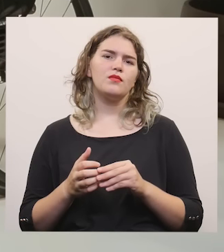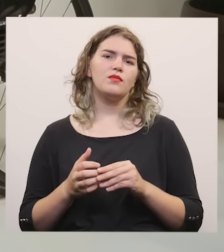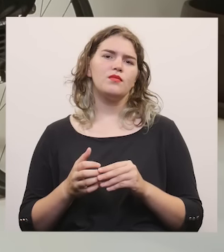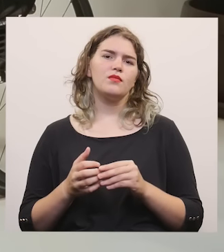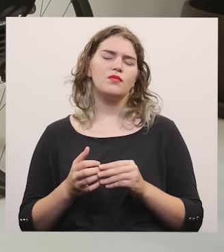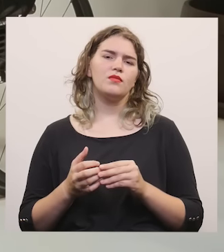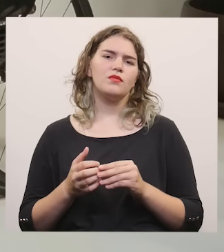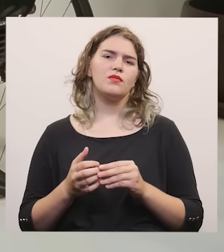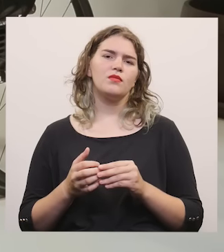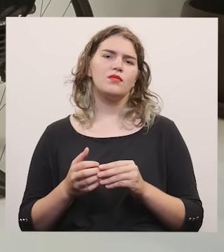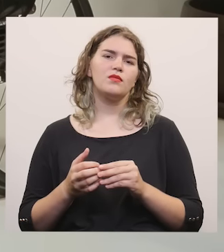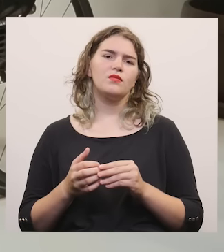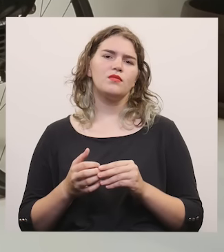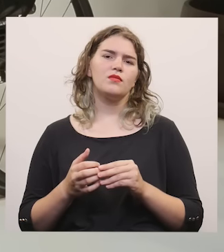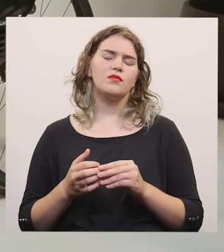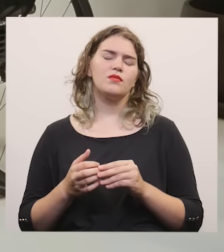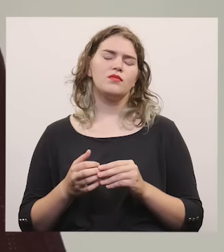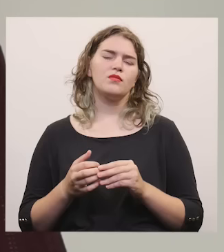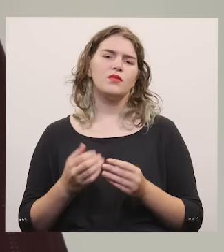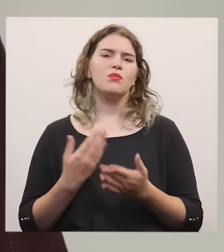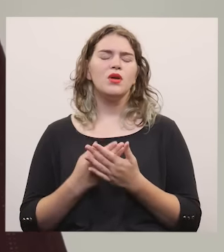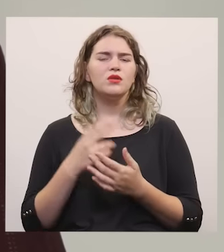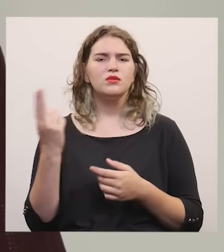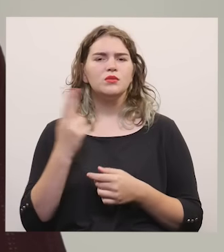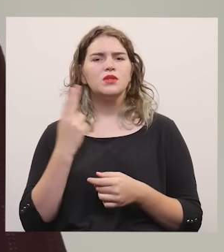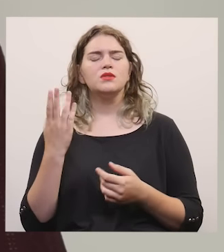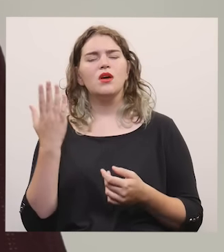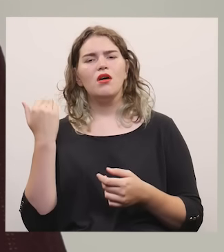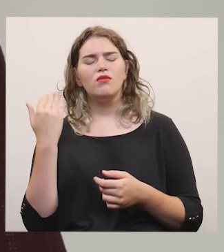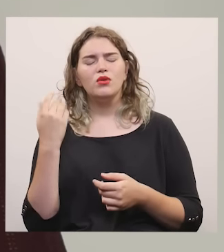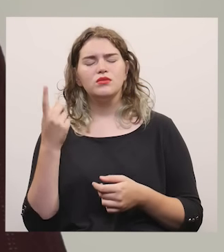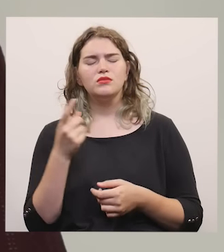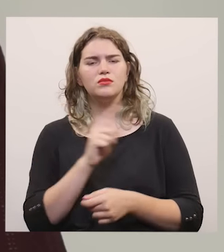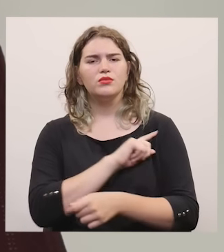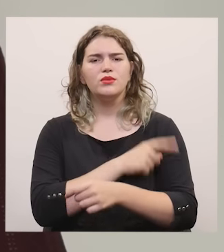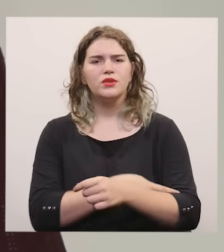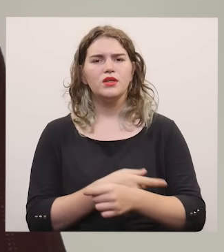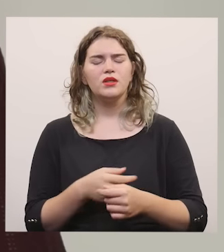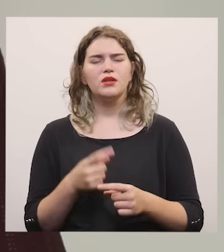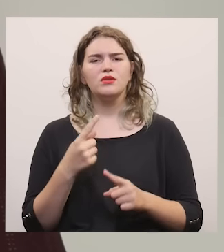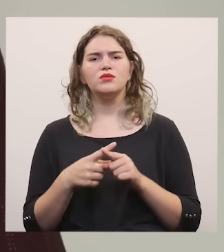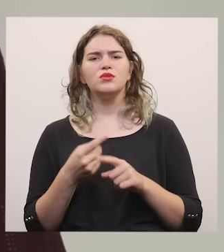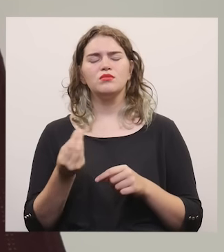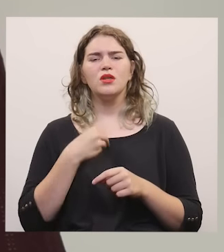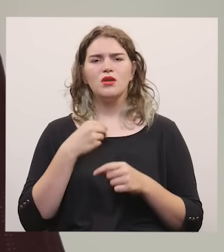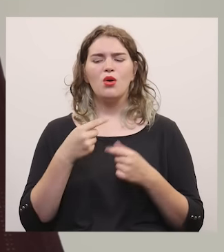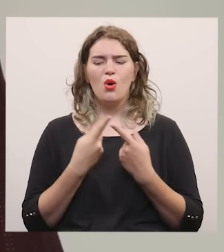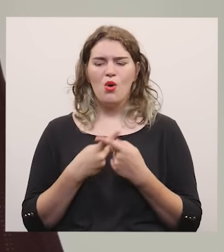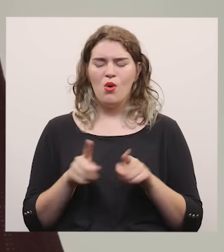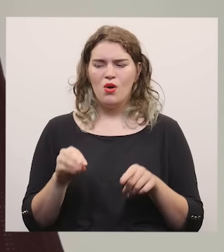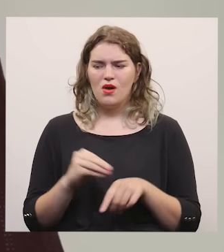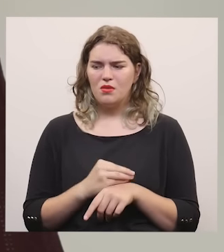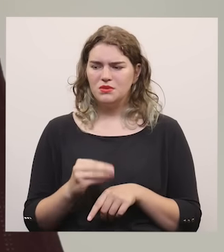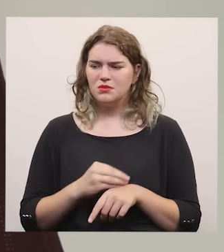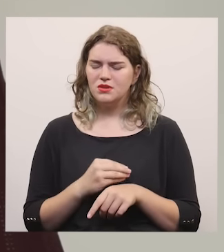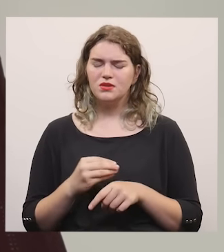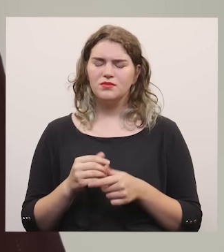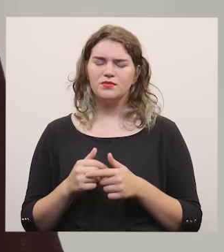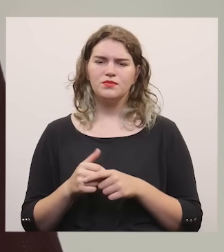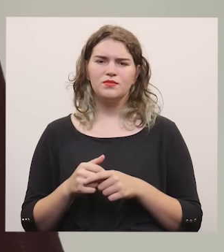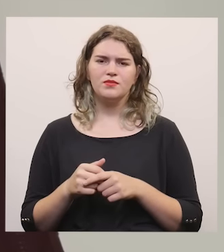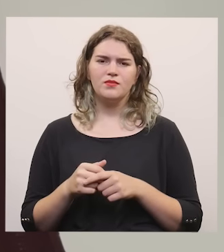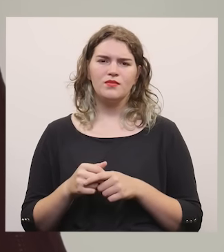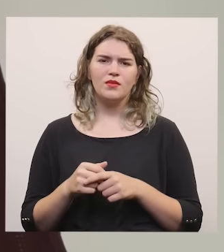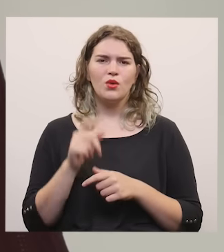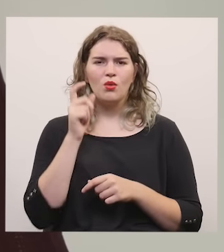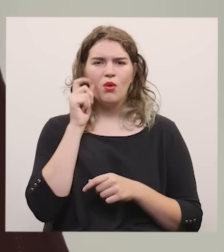Spune-ne pentru Dumnezeu. Pentru Dumnezeu. El a fost puterea și mi-a umplut un gol. Nu știu dacă mă